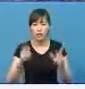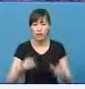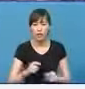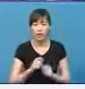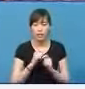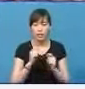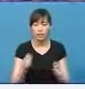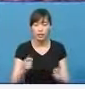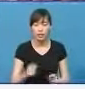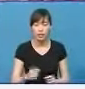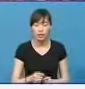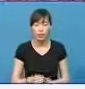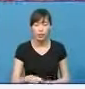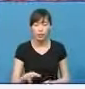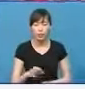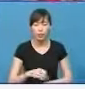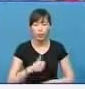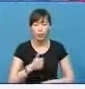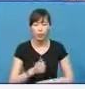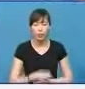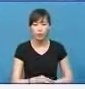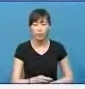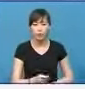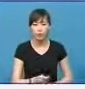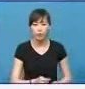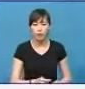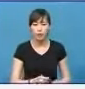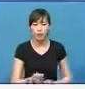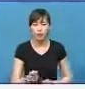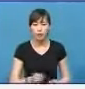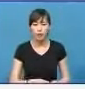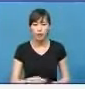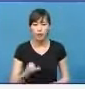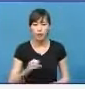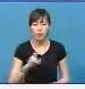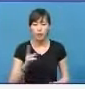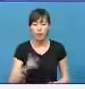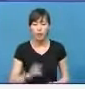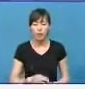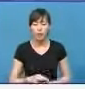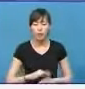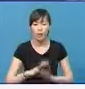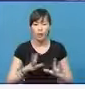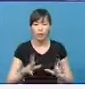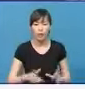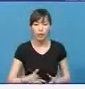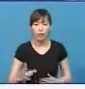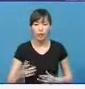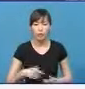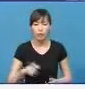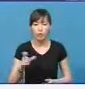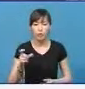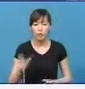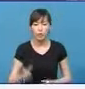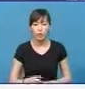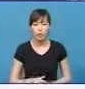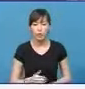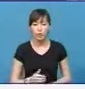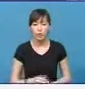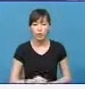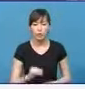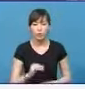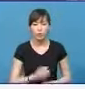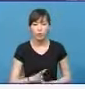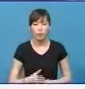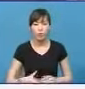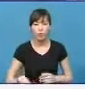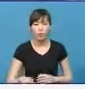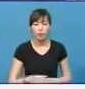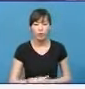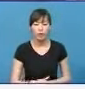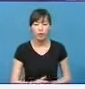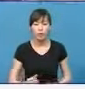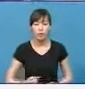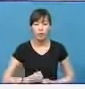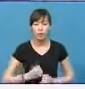әкімінің орынбасары Сәкен Қаныбеков барша өнер иелерін оңтүстік жұртшылығы атынан кәсіби мерекелерімен